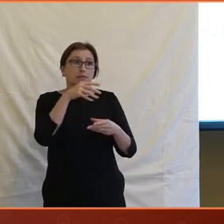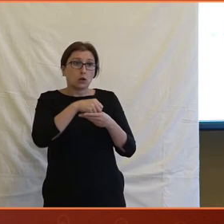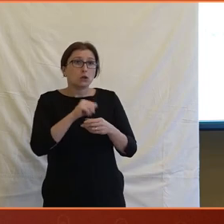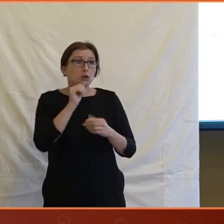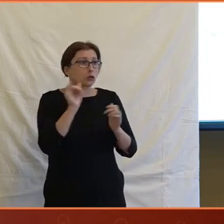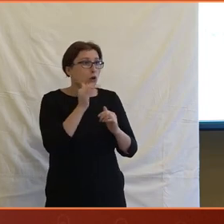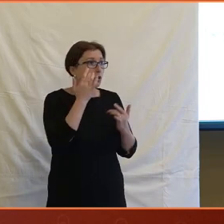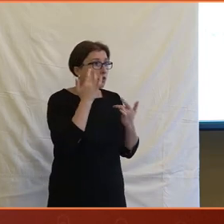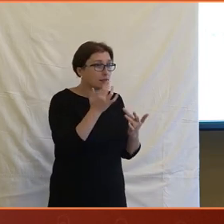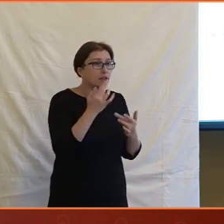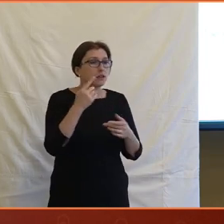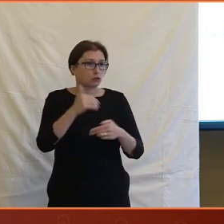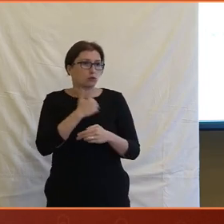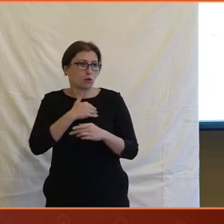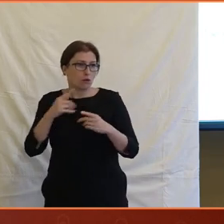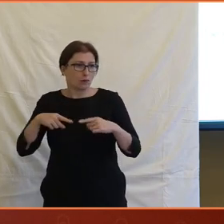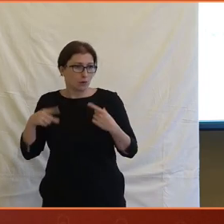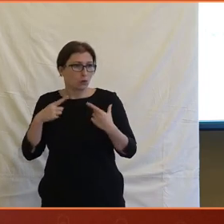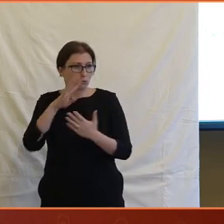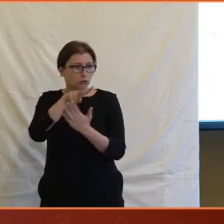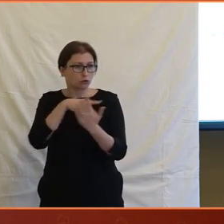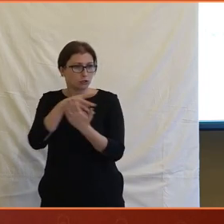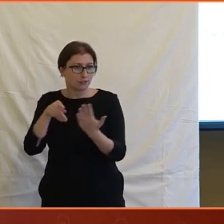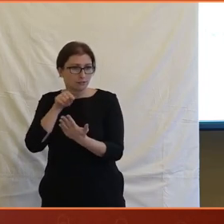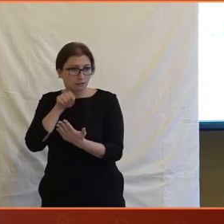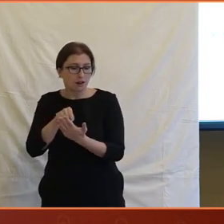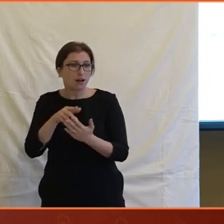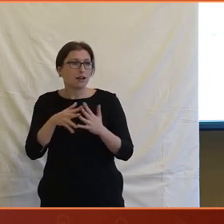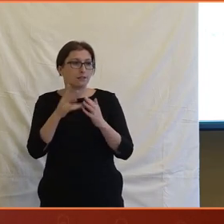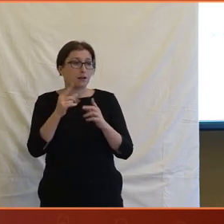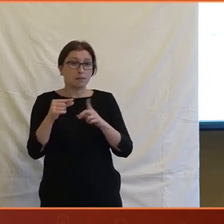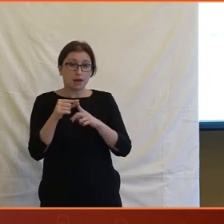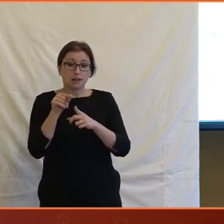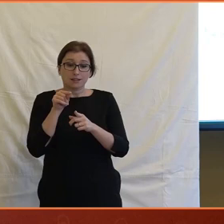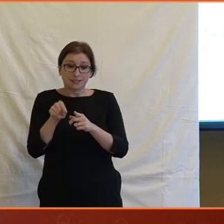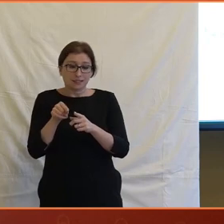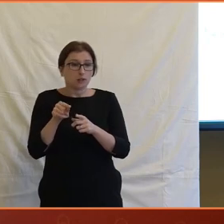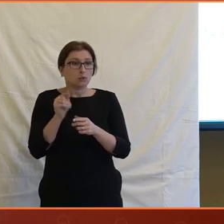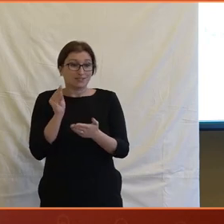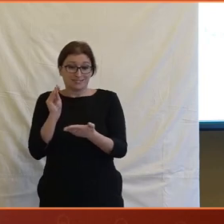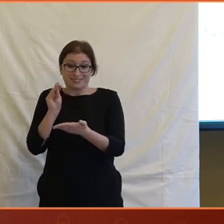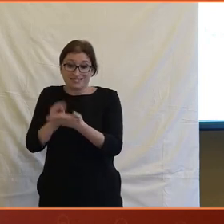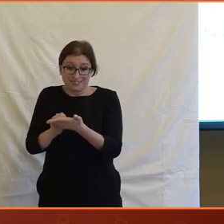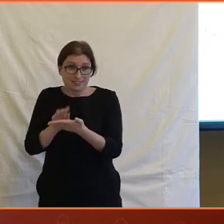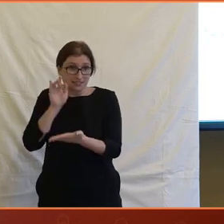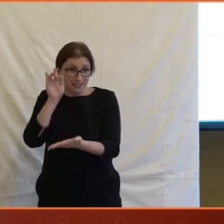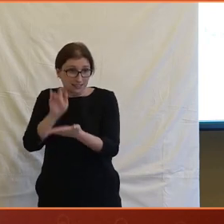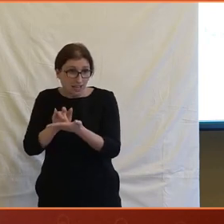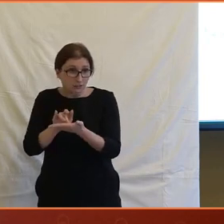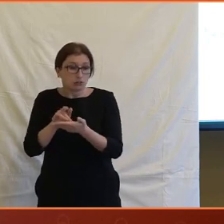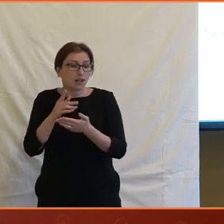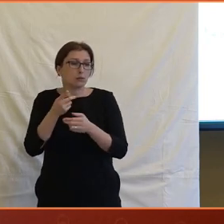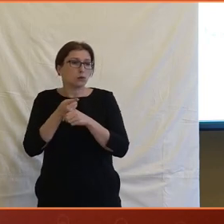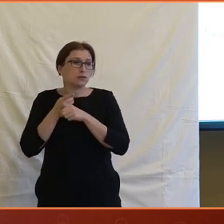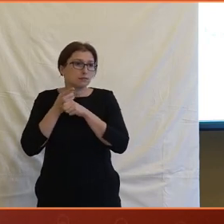je a podobně, ale je to o tom, že prostě to musíme tlačit všude,